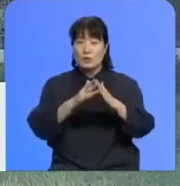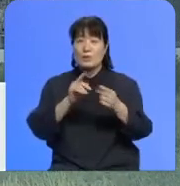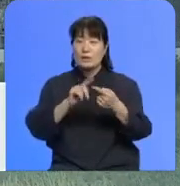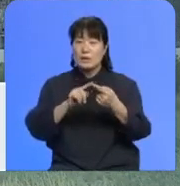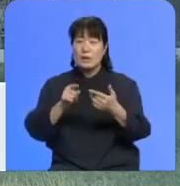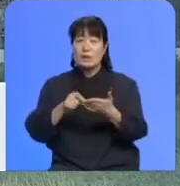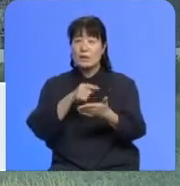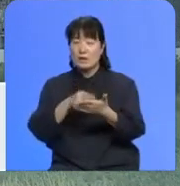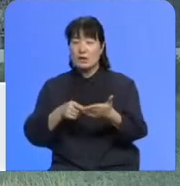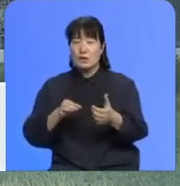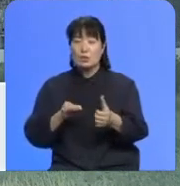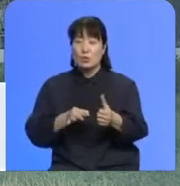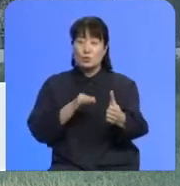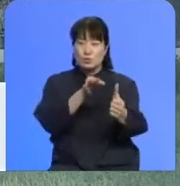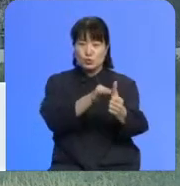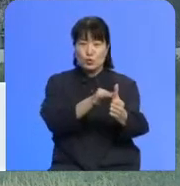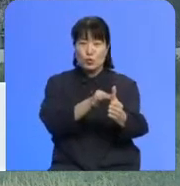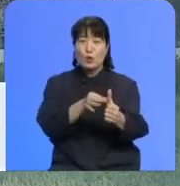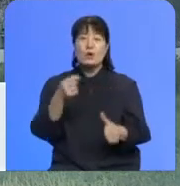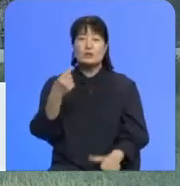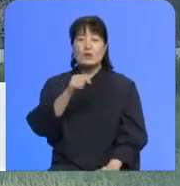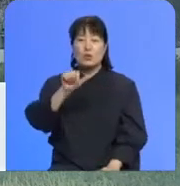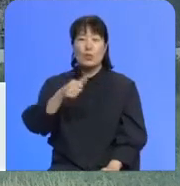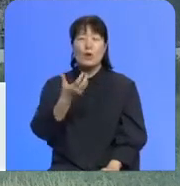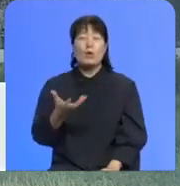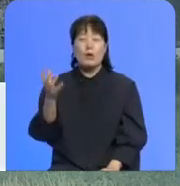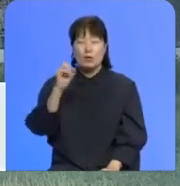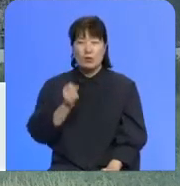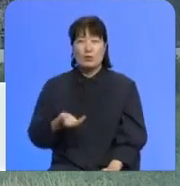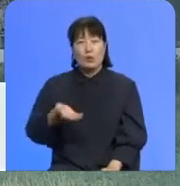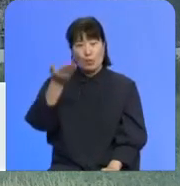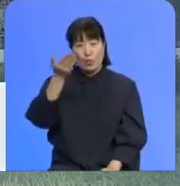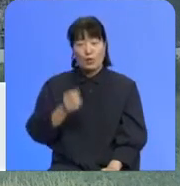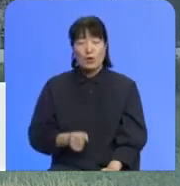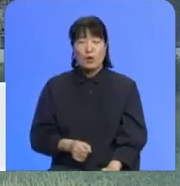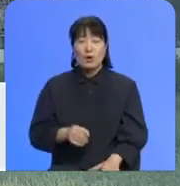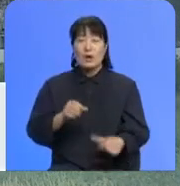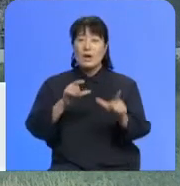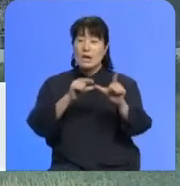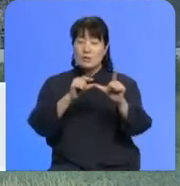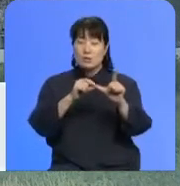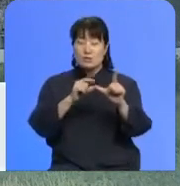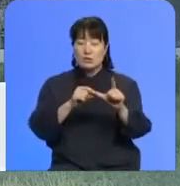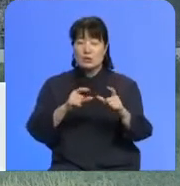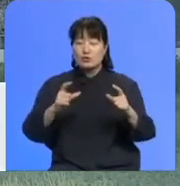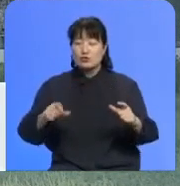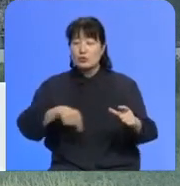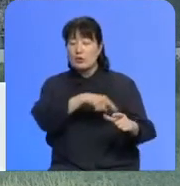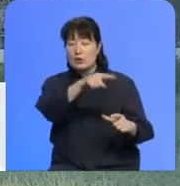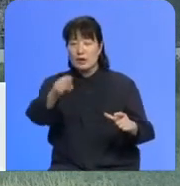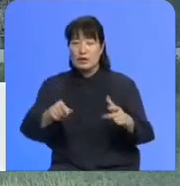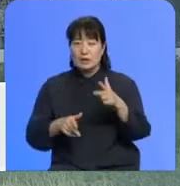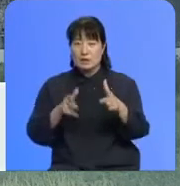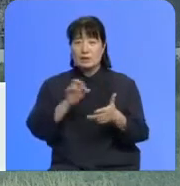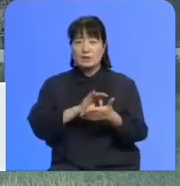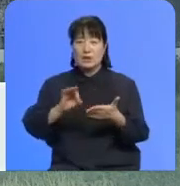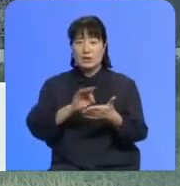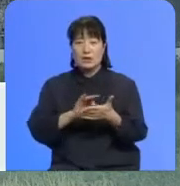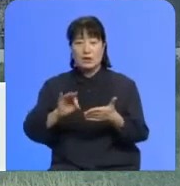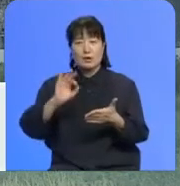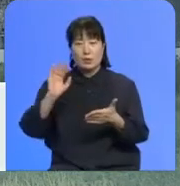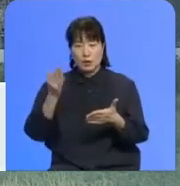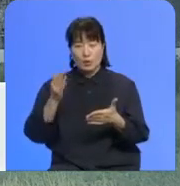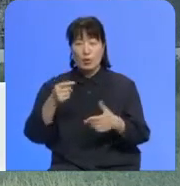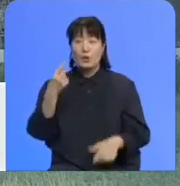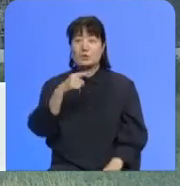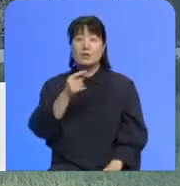강릉시에 지원되는 기금은 모두 1,500억 원이 넘습니다. 기금 일부는 발전소 주변 지역 사업에 쓰이는데 1,000억